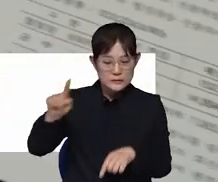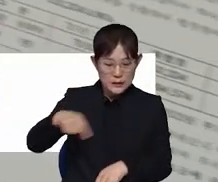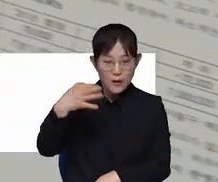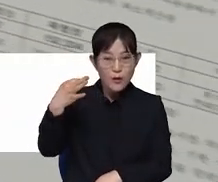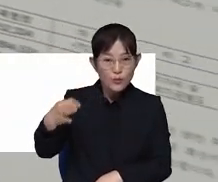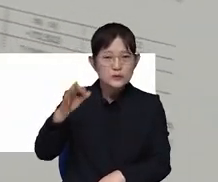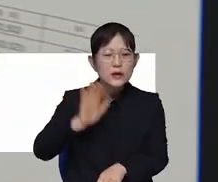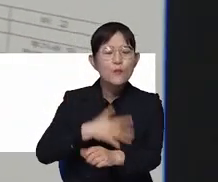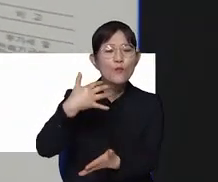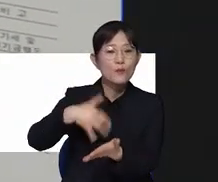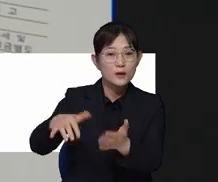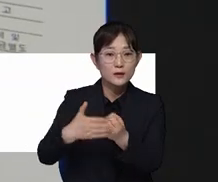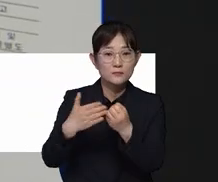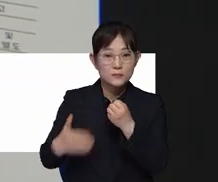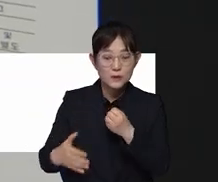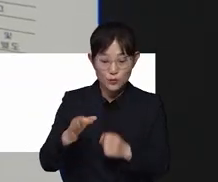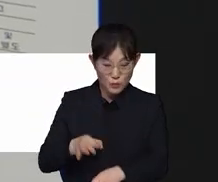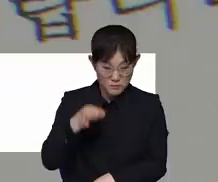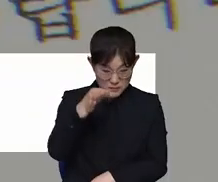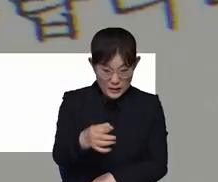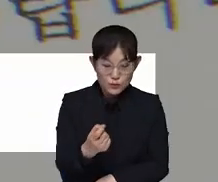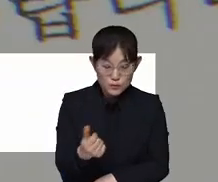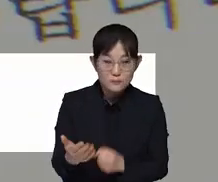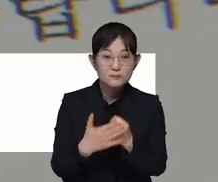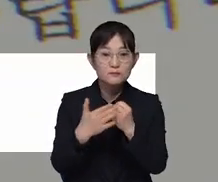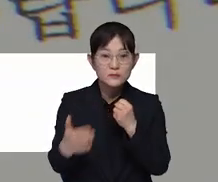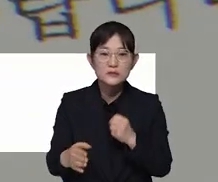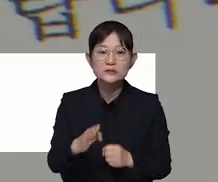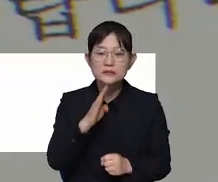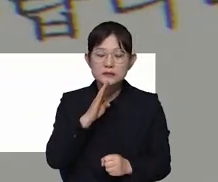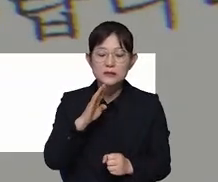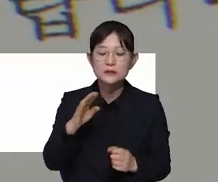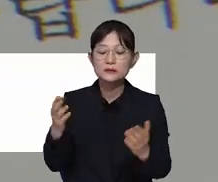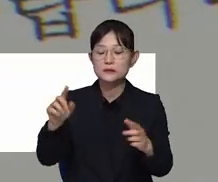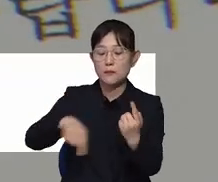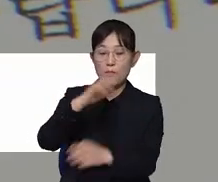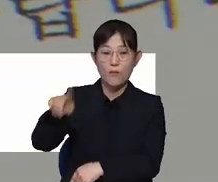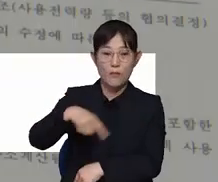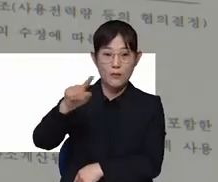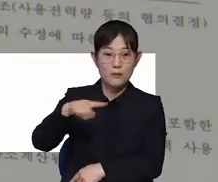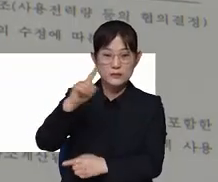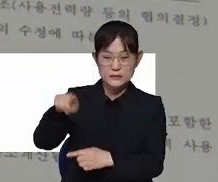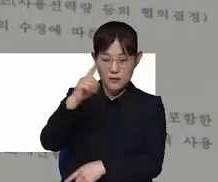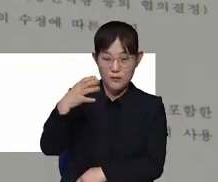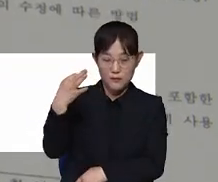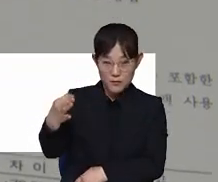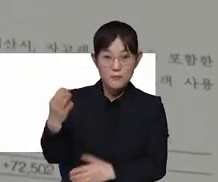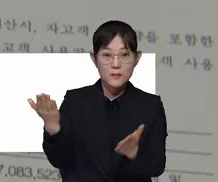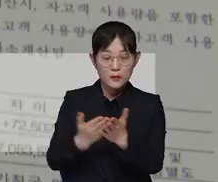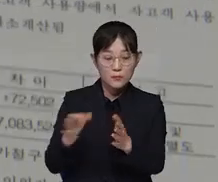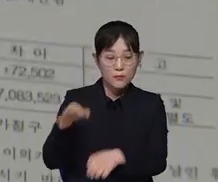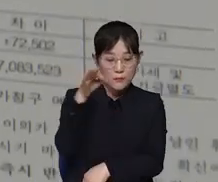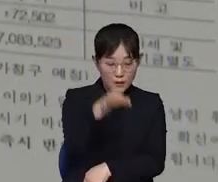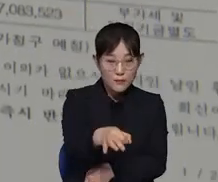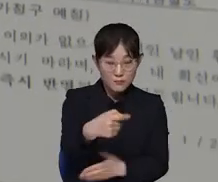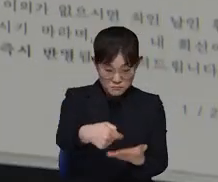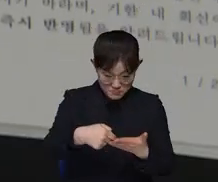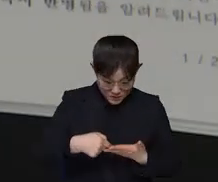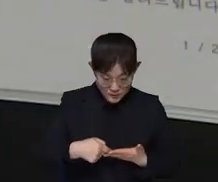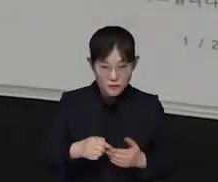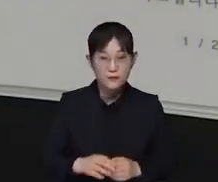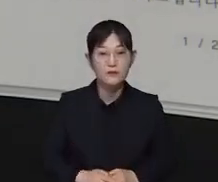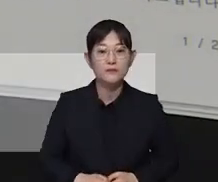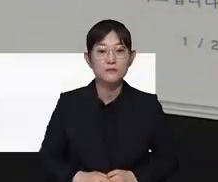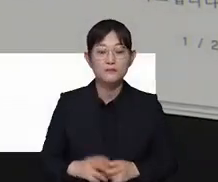잘못 측정해 요금을 적게 부과했으니 실제 사용량에 맞게 요금을 더 내라는 내용이었습니다. 문제는